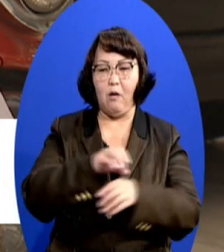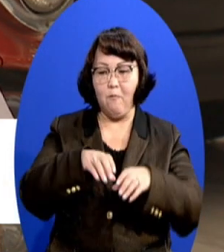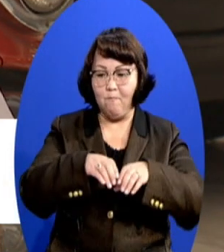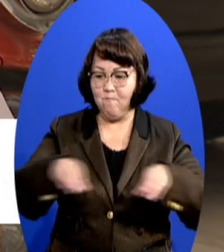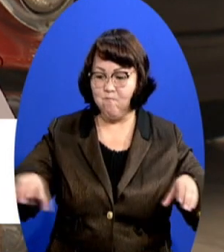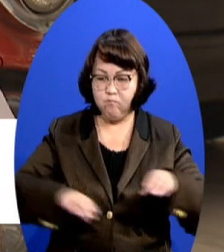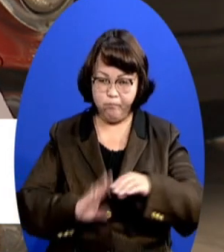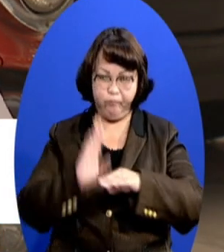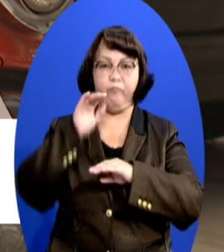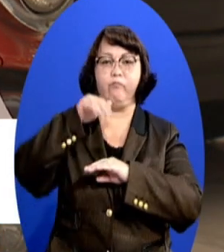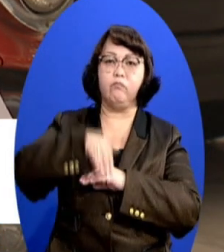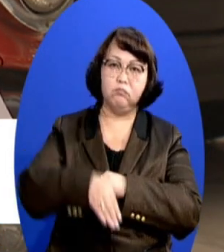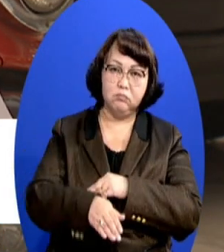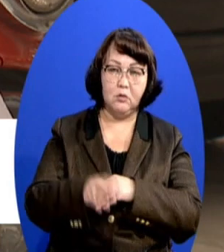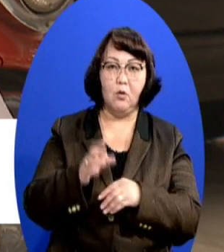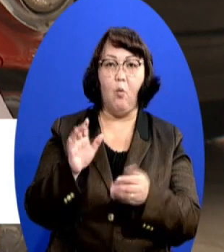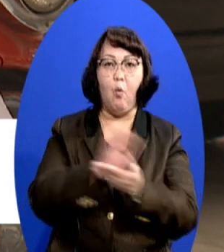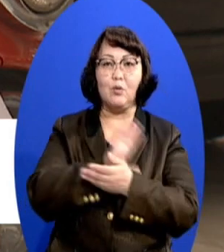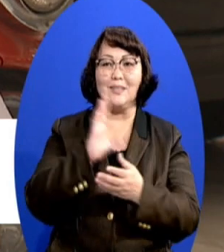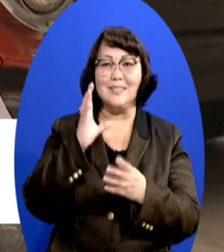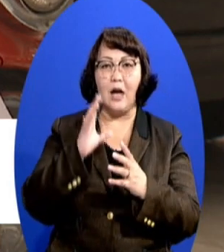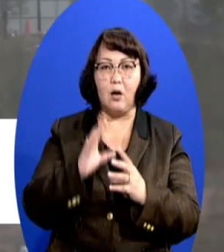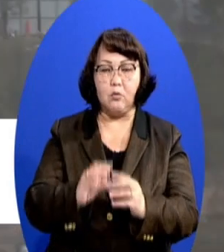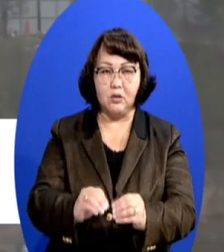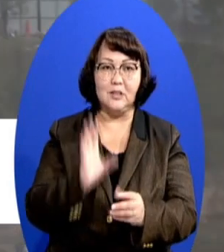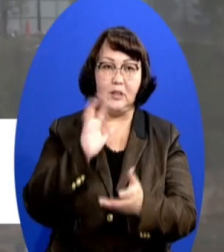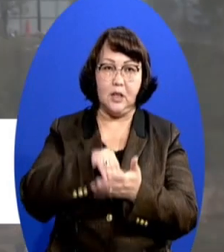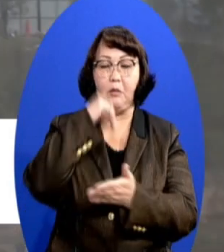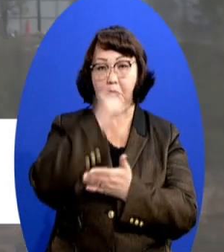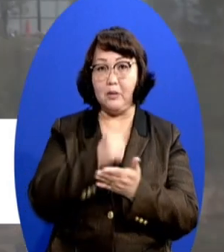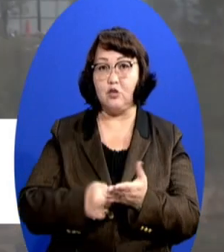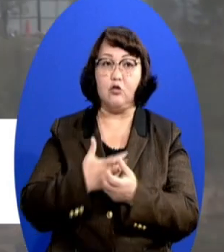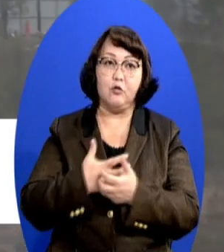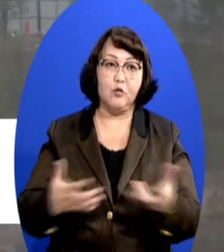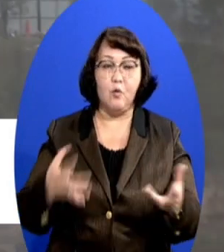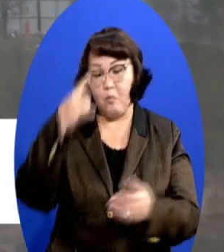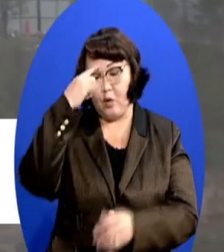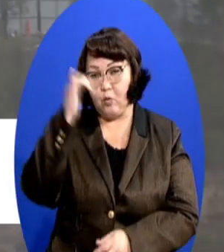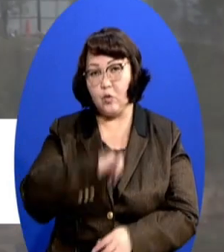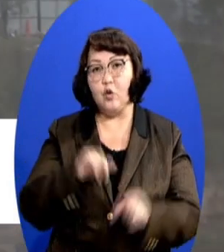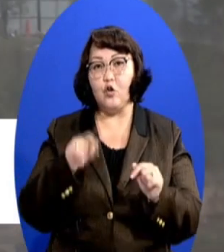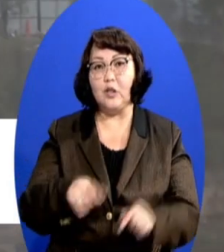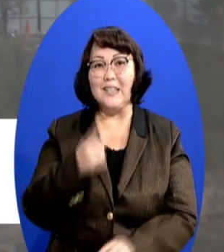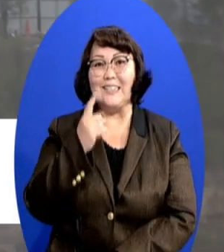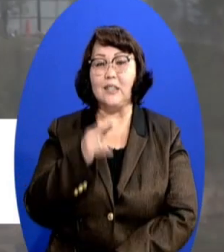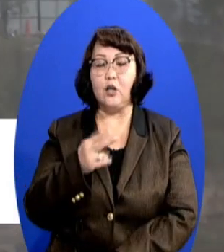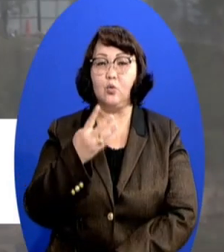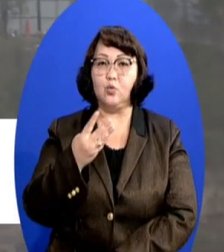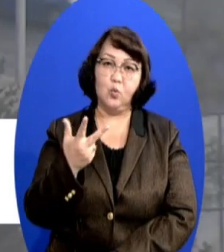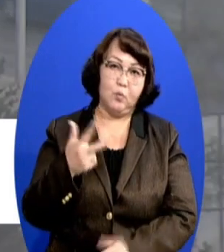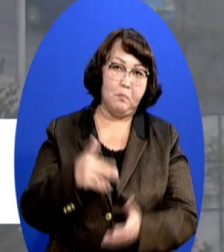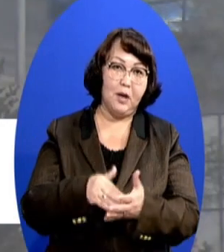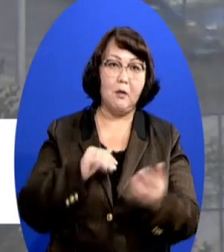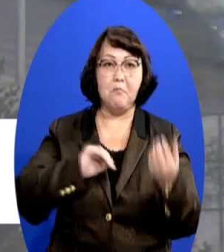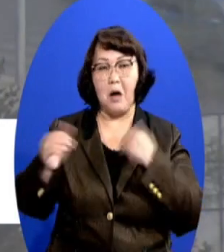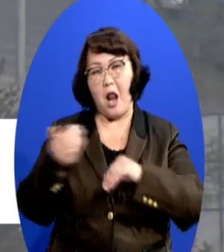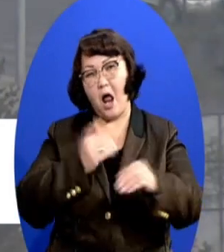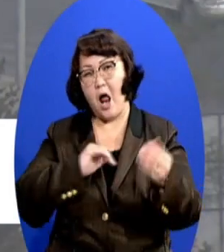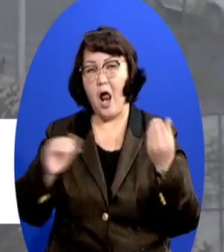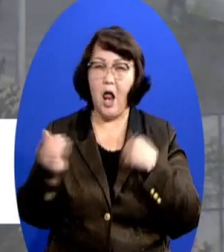одоо маш олон стандартууд дааж батлагдсан байгаа. Манай Монгол улсад өнөөдөр 1 сая 43,000 тээврийн хэрэгсэл хөдөлгөөнд